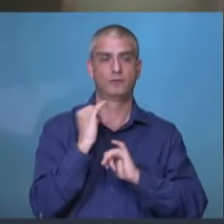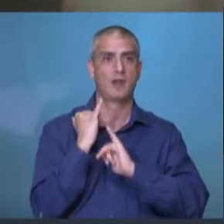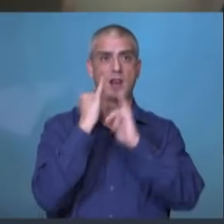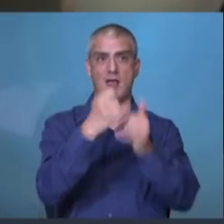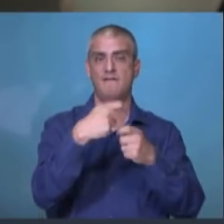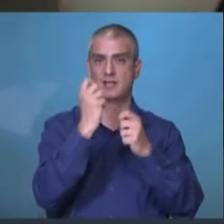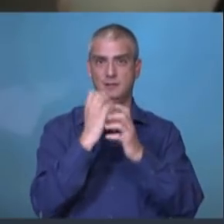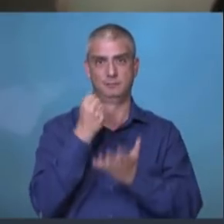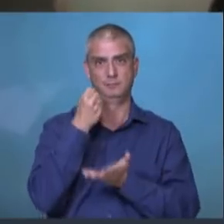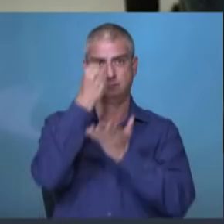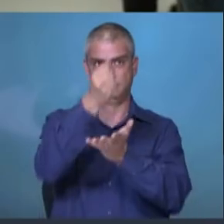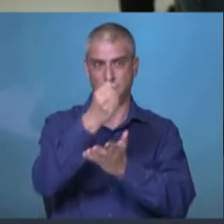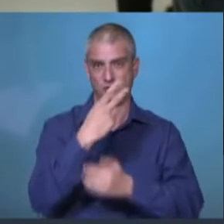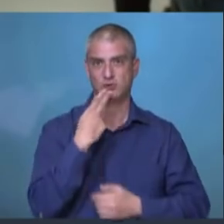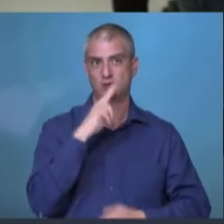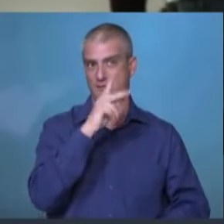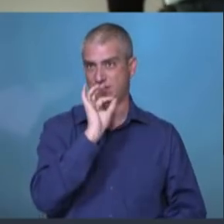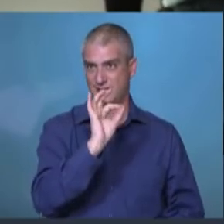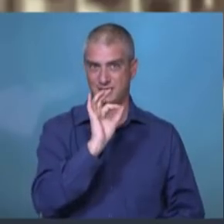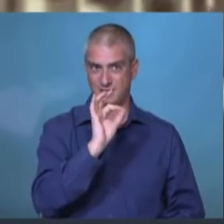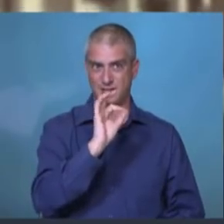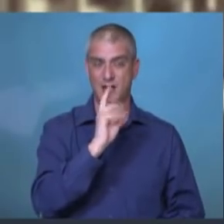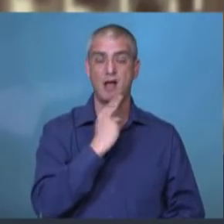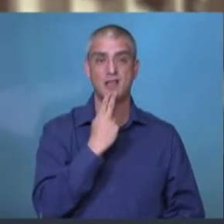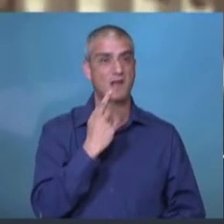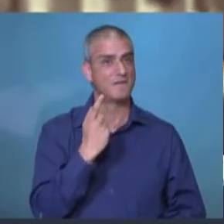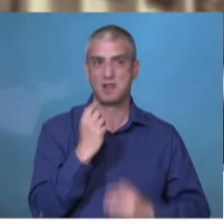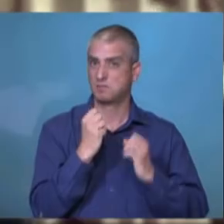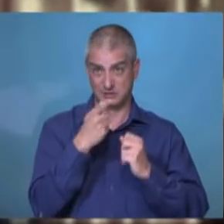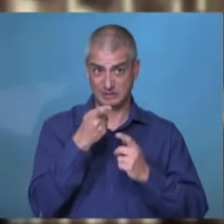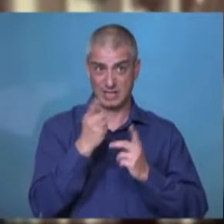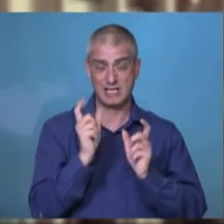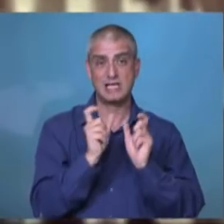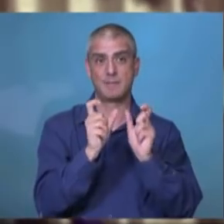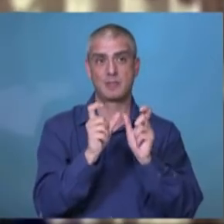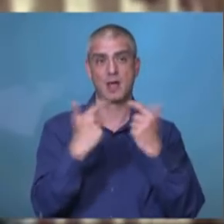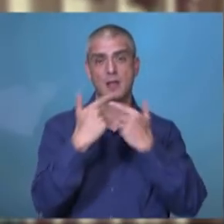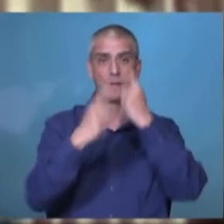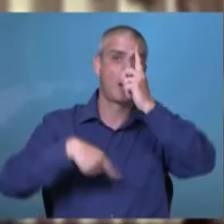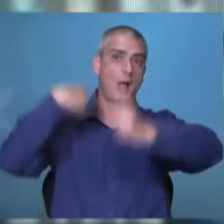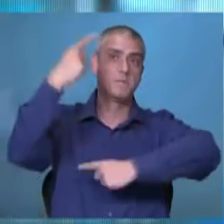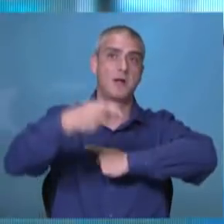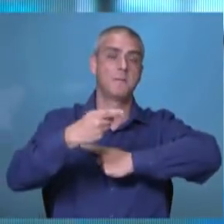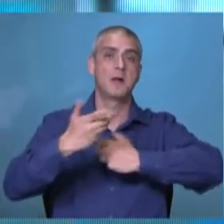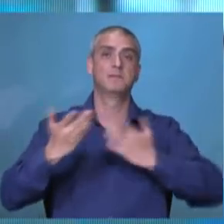המענק שהבטיחה הנסיכות המפרצית, אך ספק רב אם זה מה שימנע את הסבב הבא.